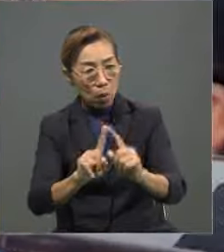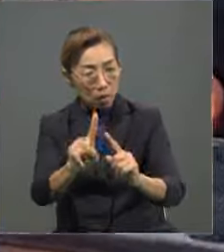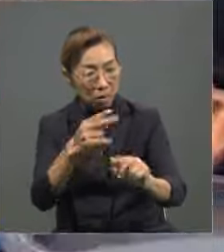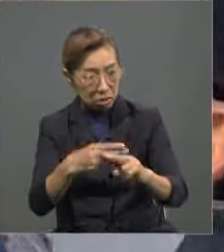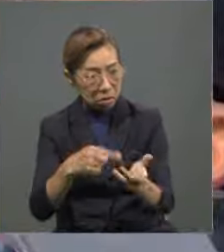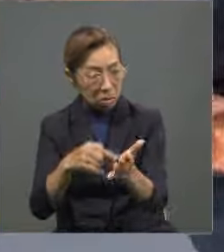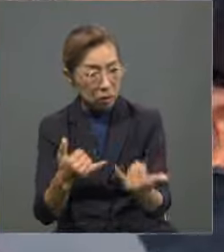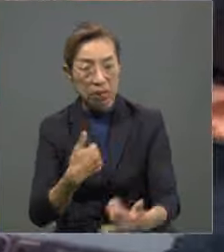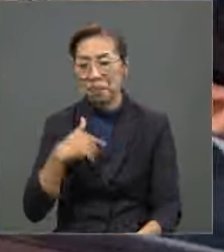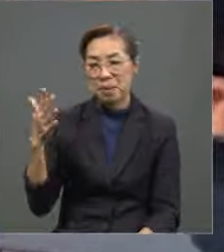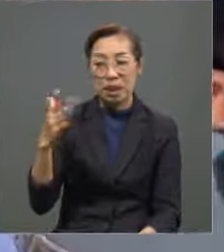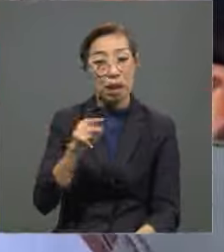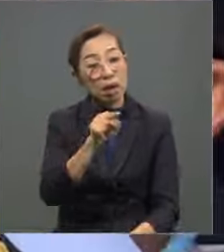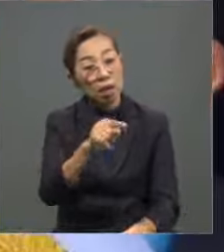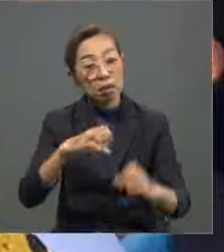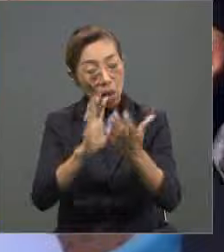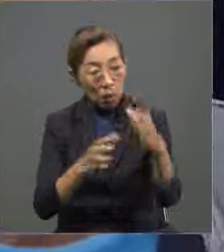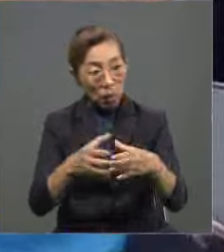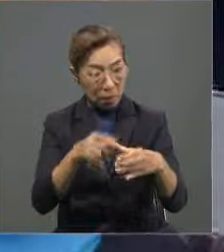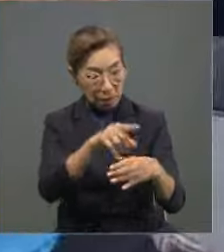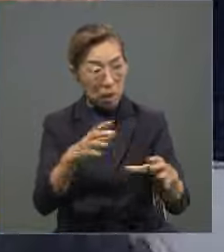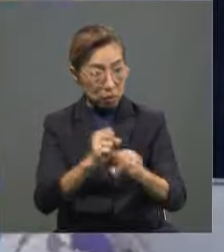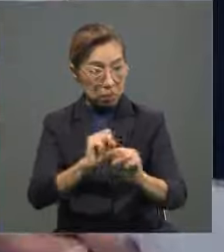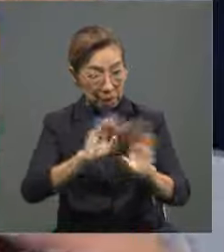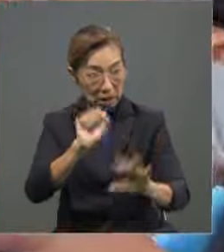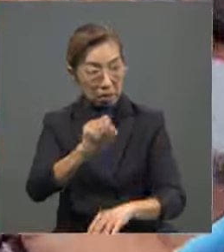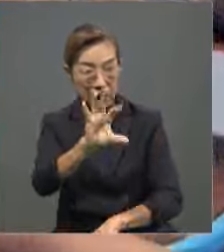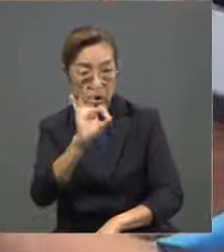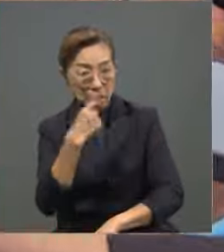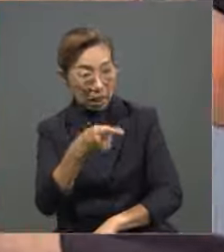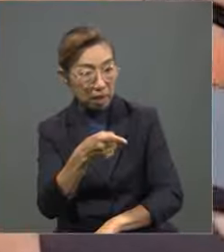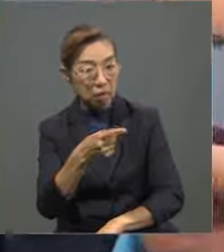ใชคะไม่เรื่องบาใช่ๆแต่